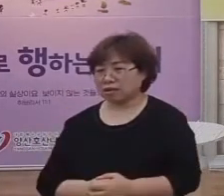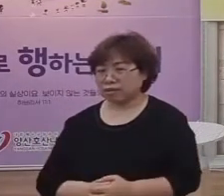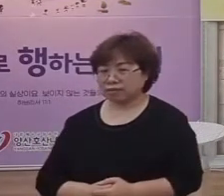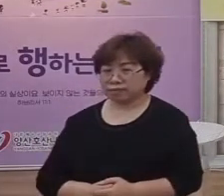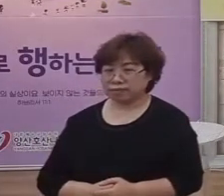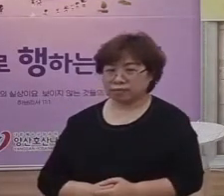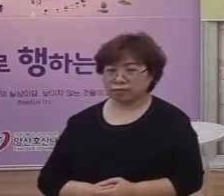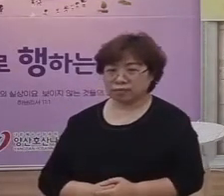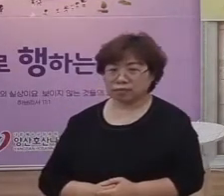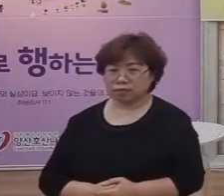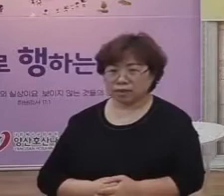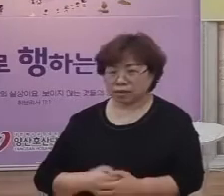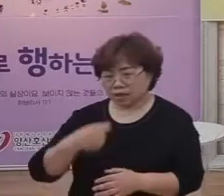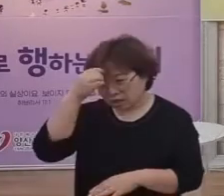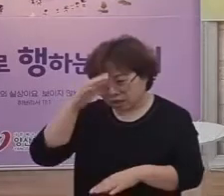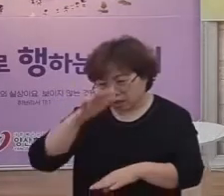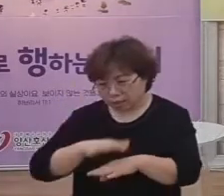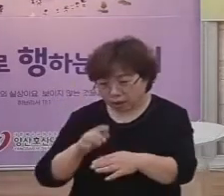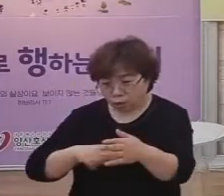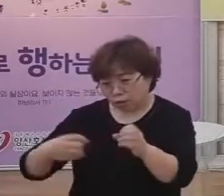문제가 있다는 거예요.